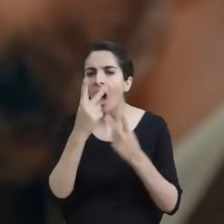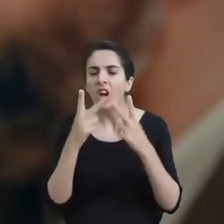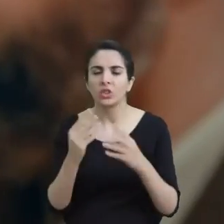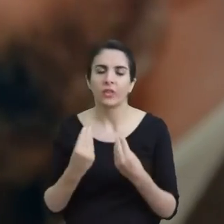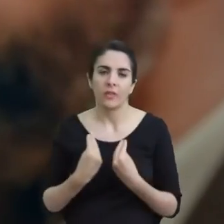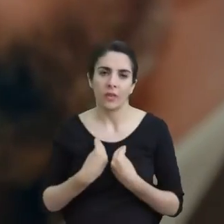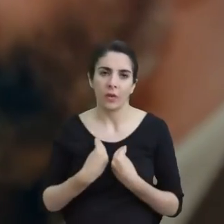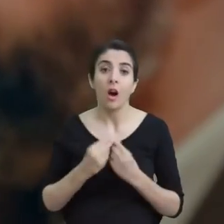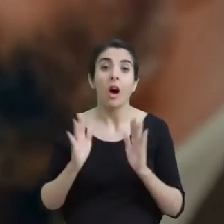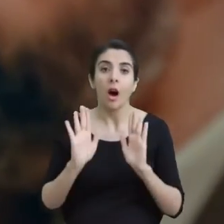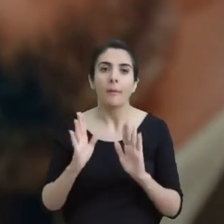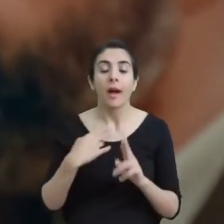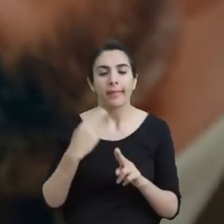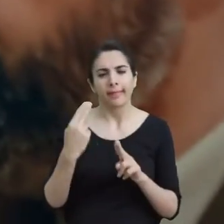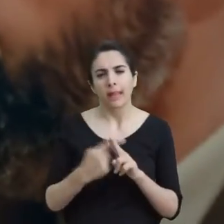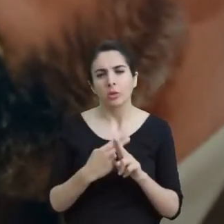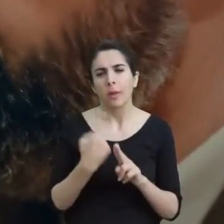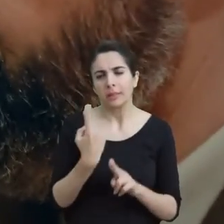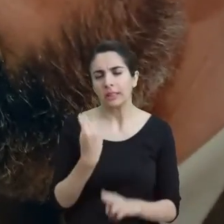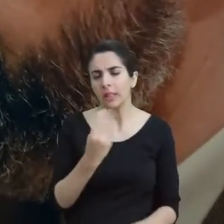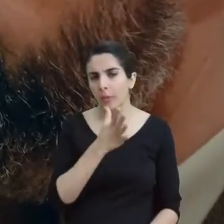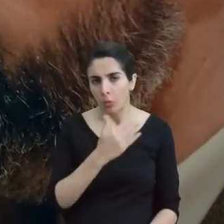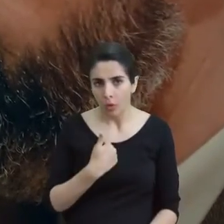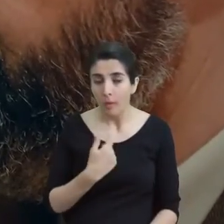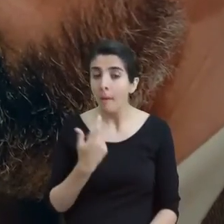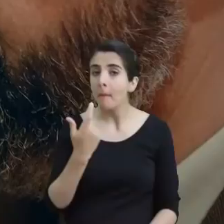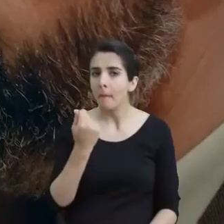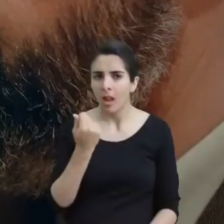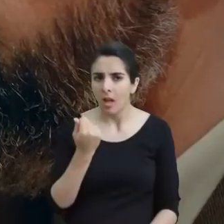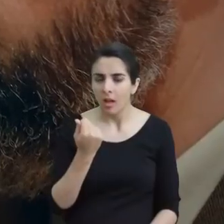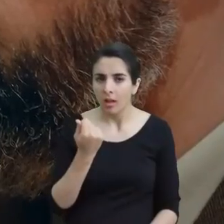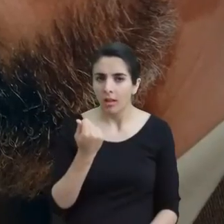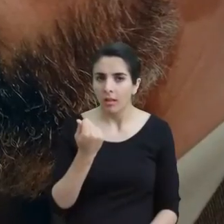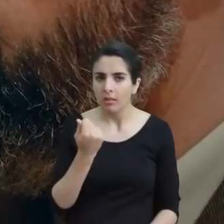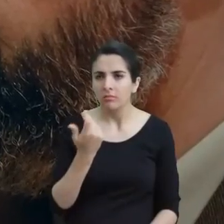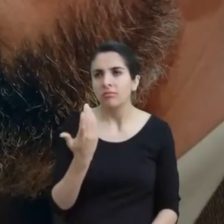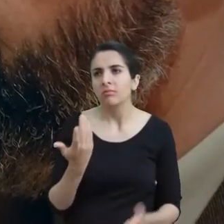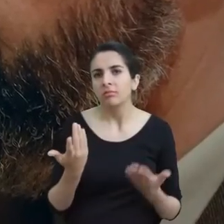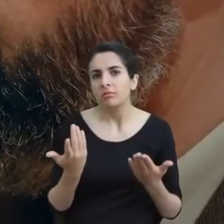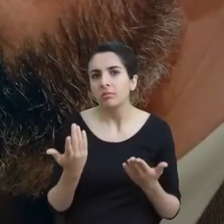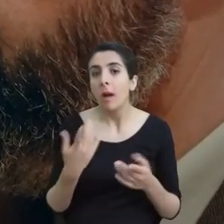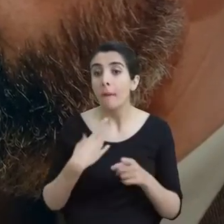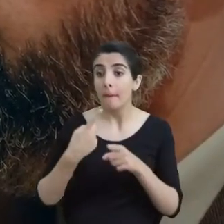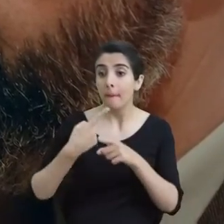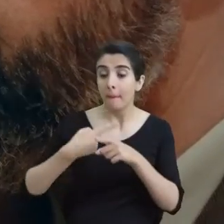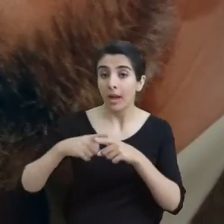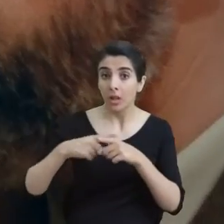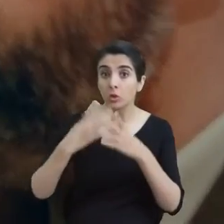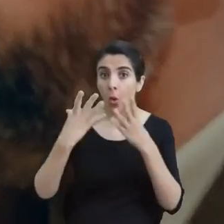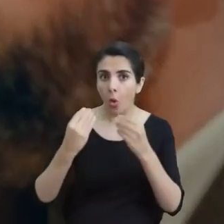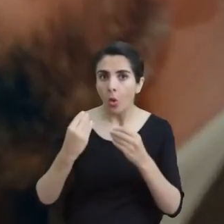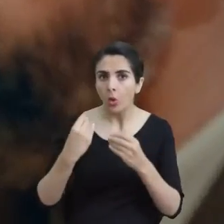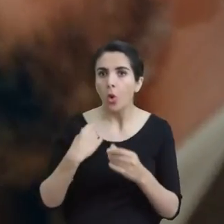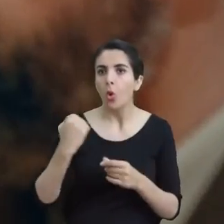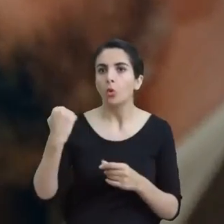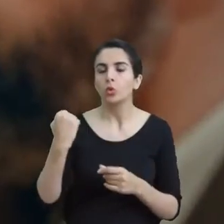sağlar. Ama tecrübelerimden şunu çok iyi bilirim. Para ancak paylaşıldığı zaman